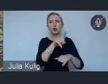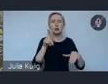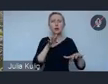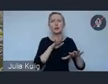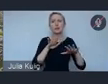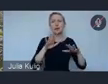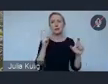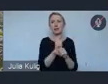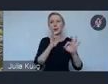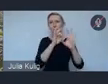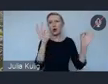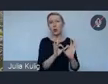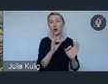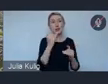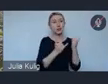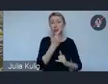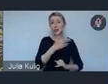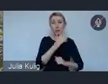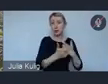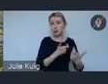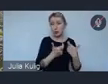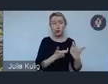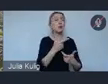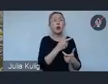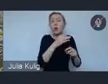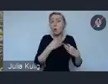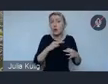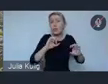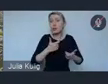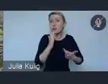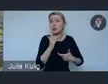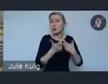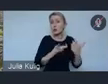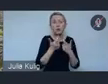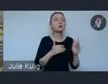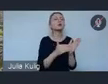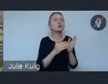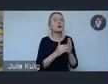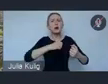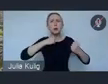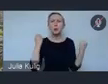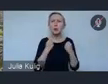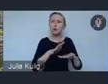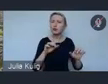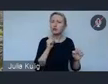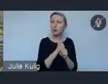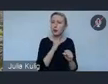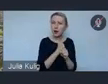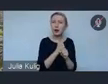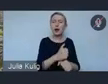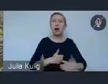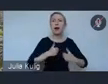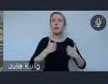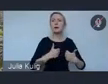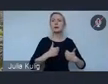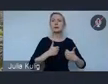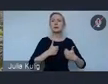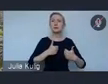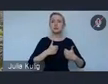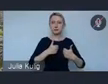zostanie zostaną podjęte one będą wymagały po prostu ogromnego wysiłku i nakładu pracy po to żeby